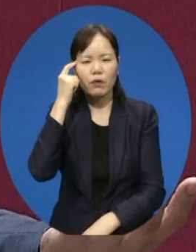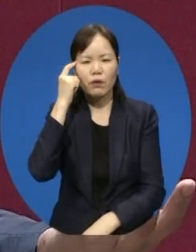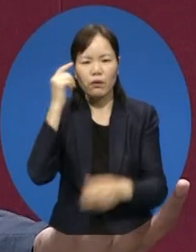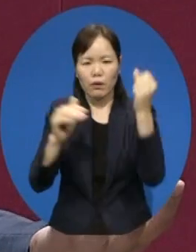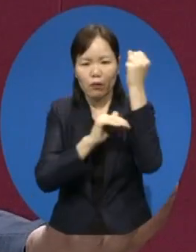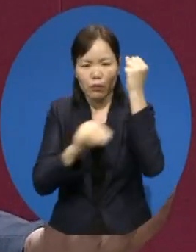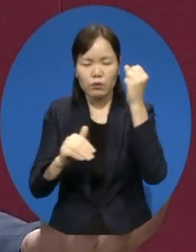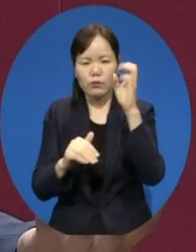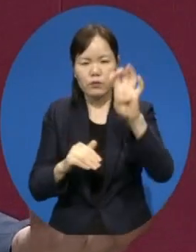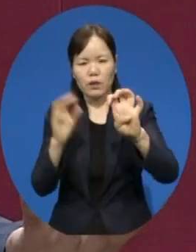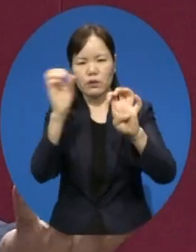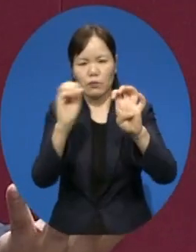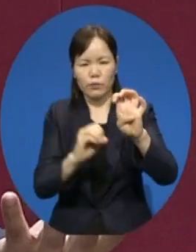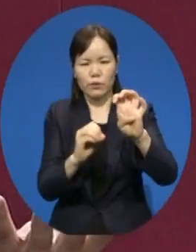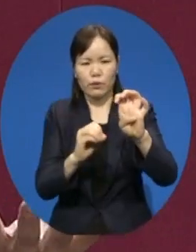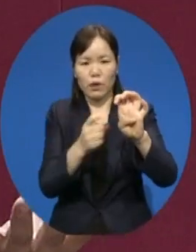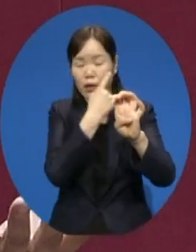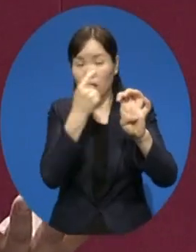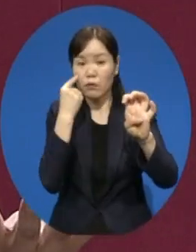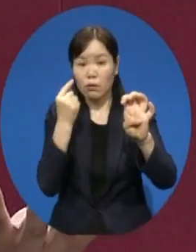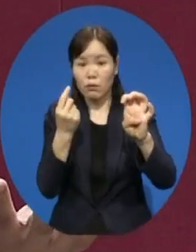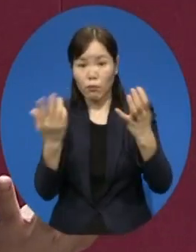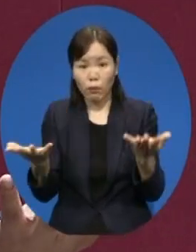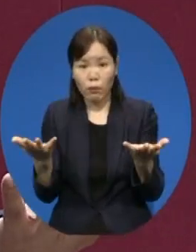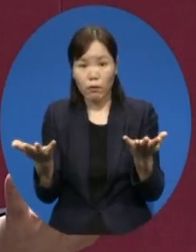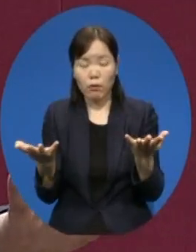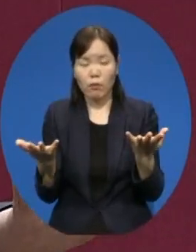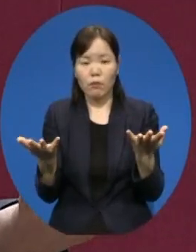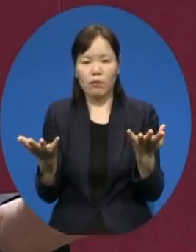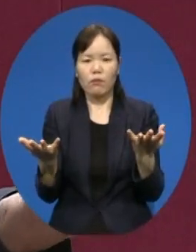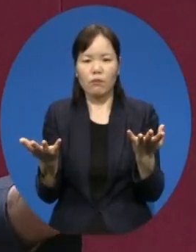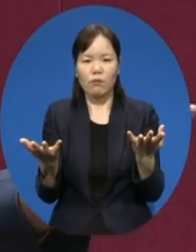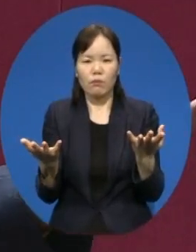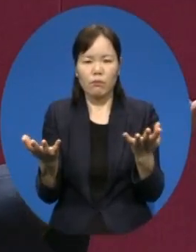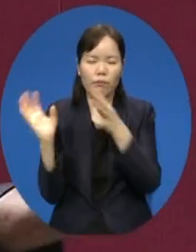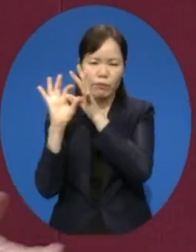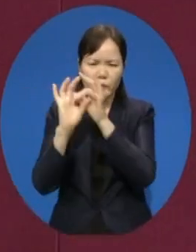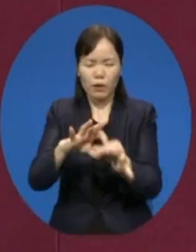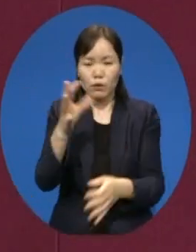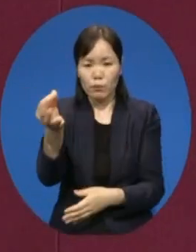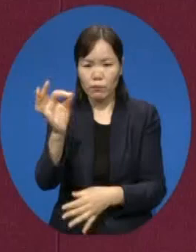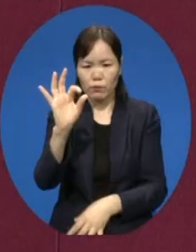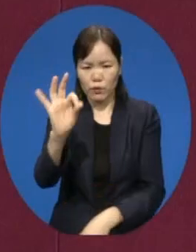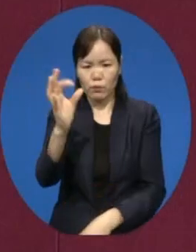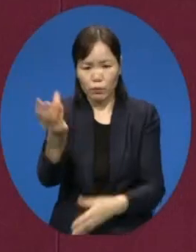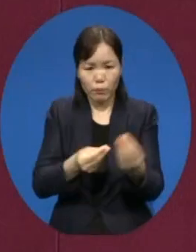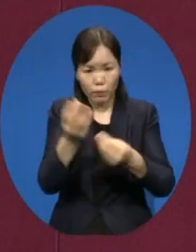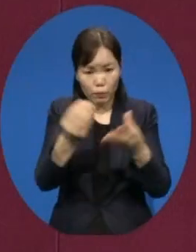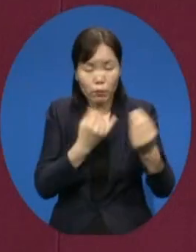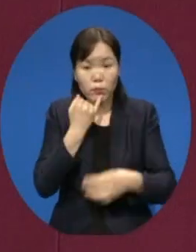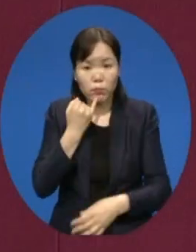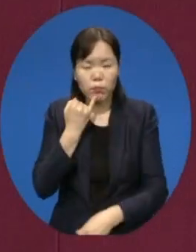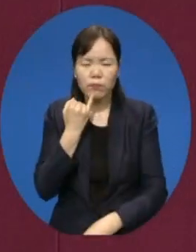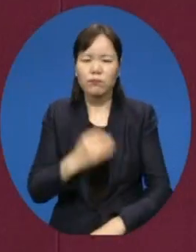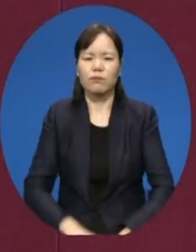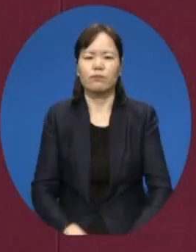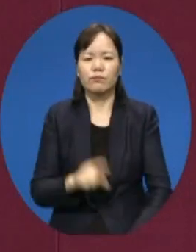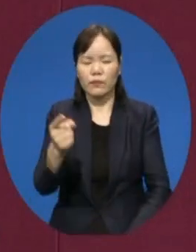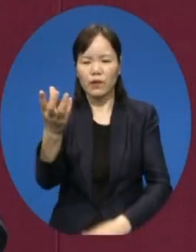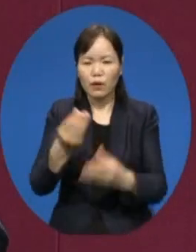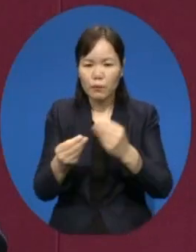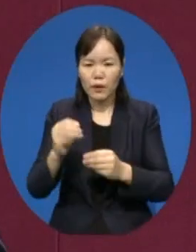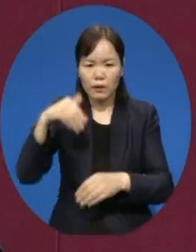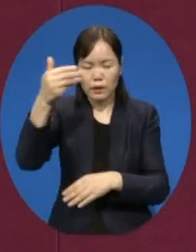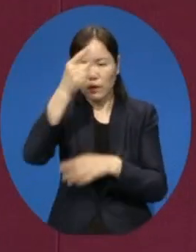마지노선 40%가 근거 없는 것이라고요? 계속 빚 더 내야 된다고요? 그리고 그 빚 다음